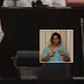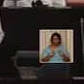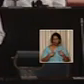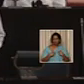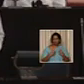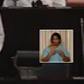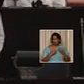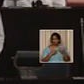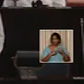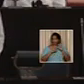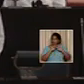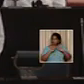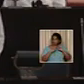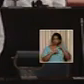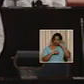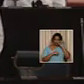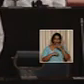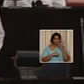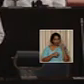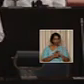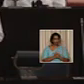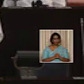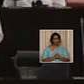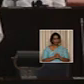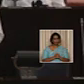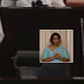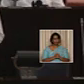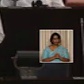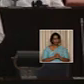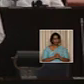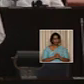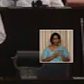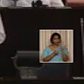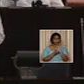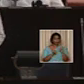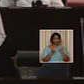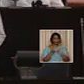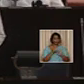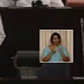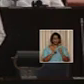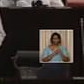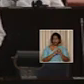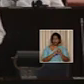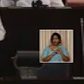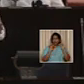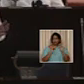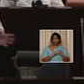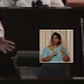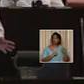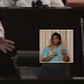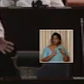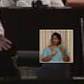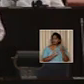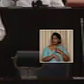තව ටිකක් අධ්‍යයනය කරලා බලන්න පුළුවන් ඩිරෙක්ට් SP එක ගොඩක් අඩු කරලා තියෙන්නේ මොකෝ